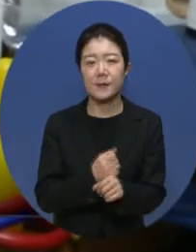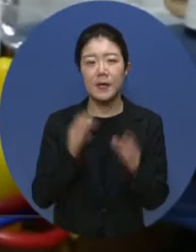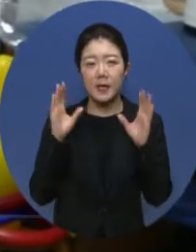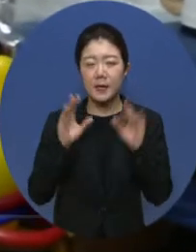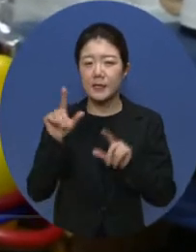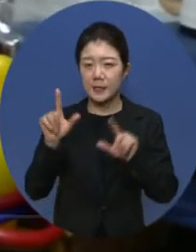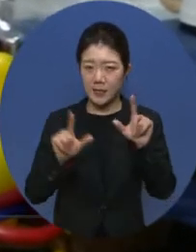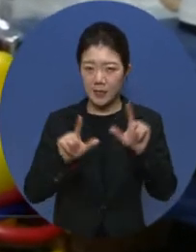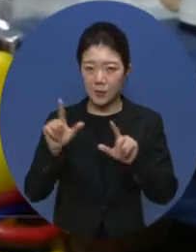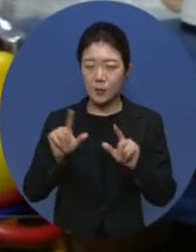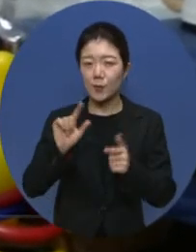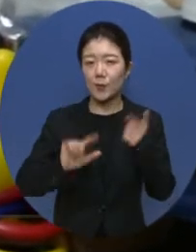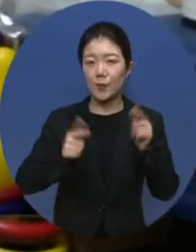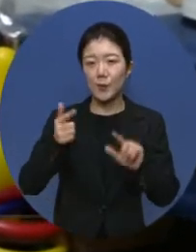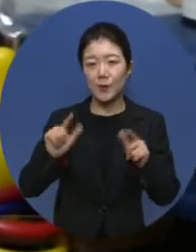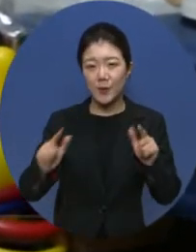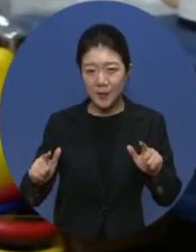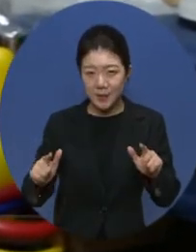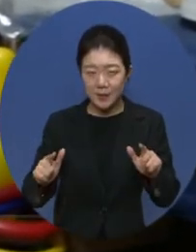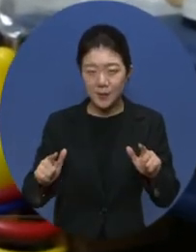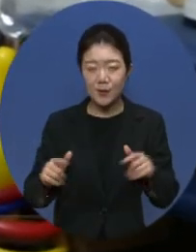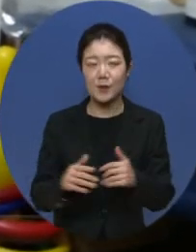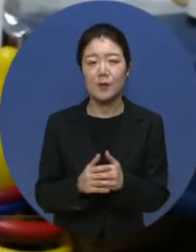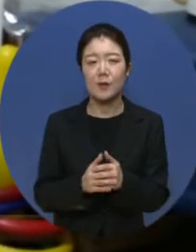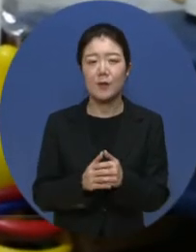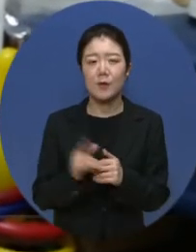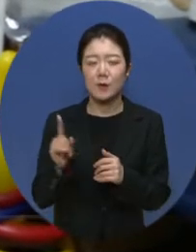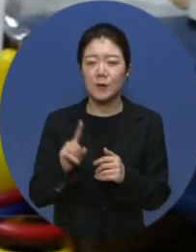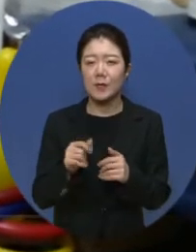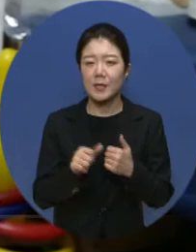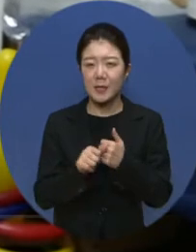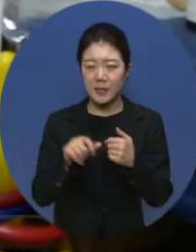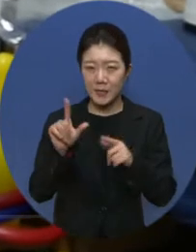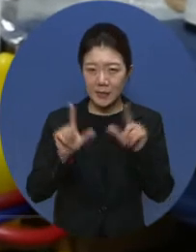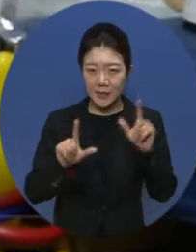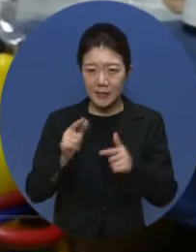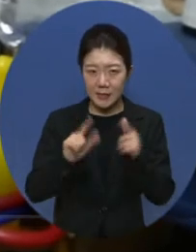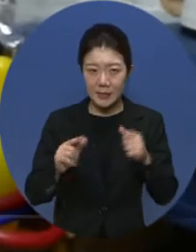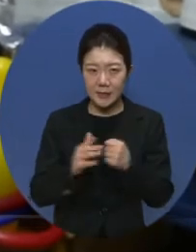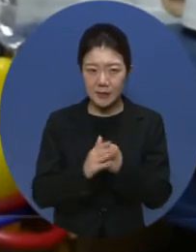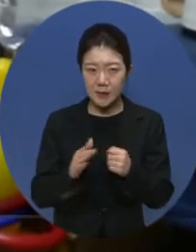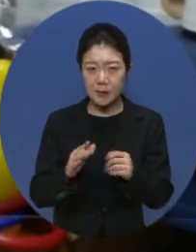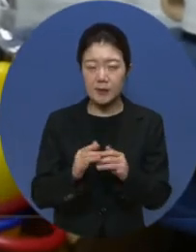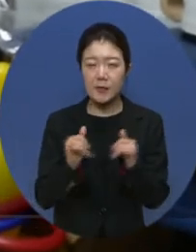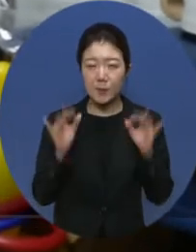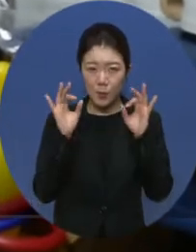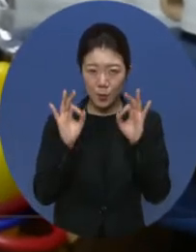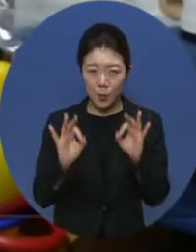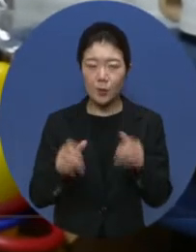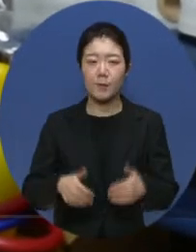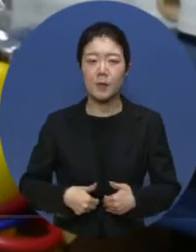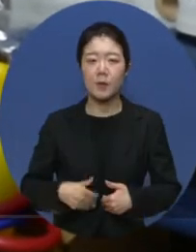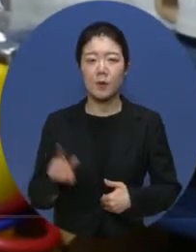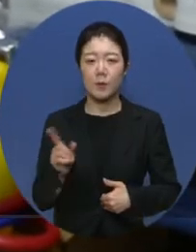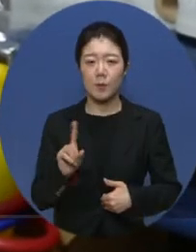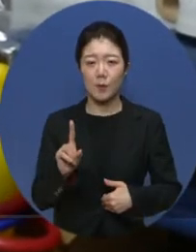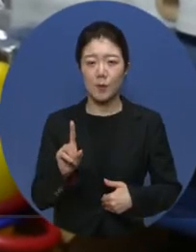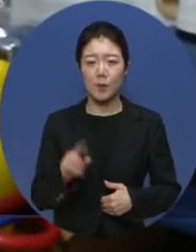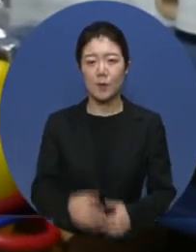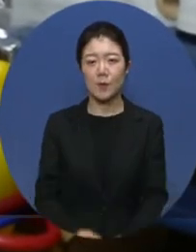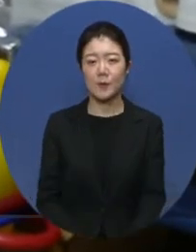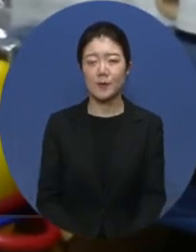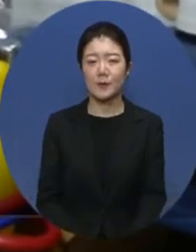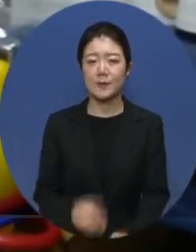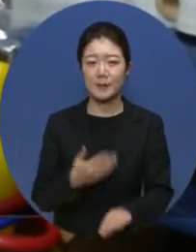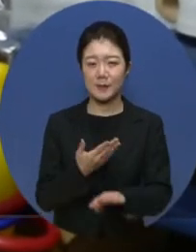아기 상태에도 다 다르잖아요. 아기 상태가 어떤가에 따라서도 다르기 때문에 아기 보고 더 필요한 부분이 있는지, 그다음에